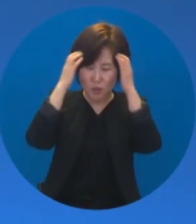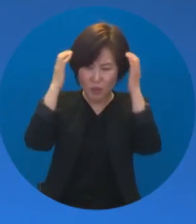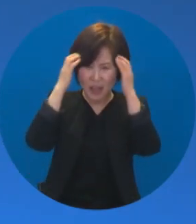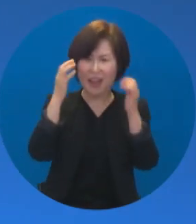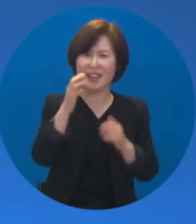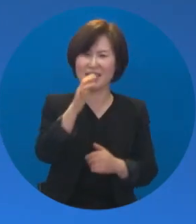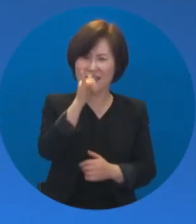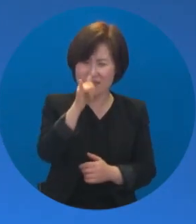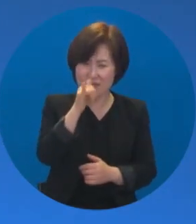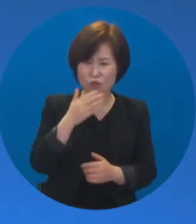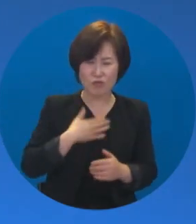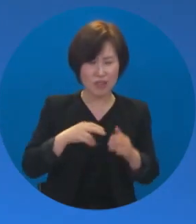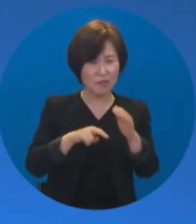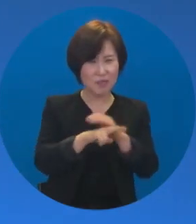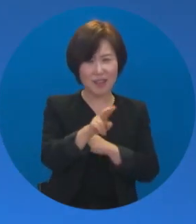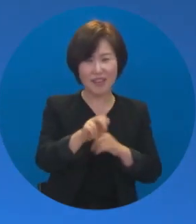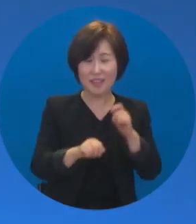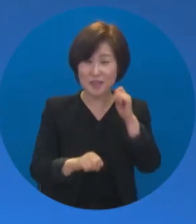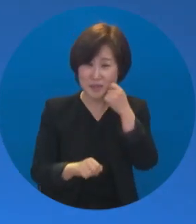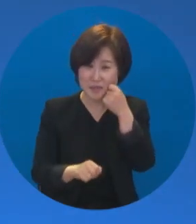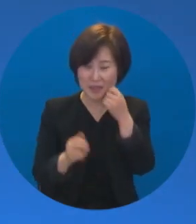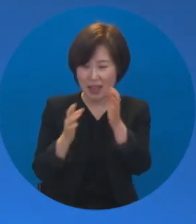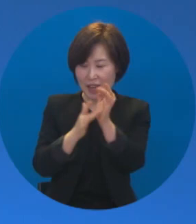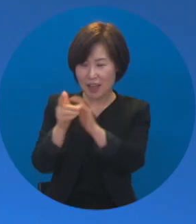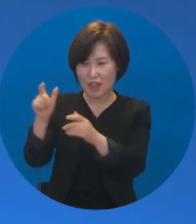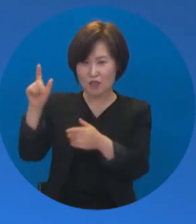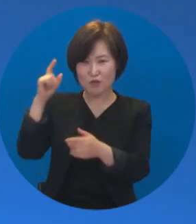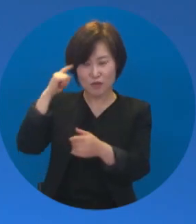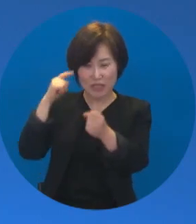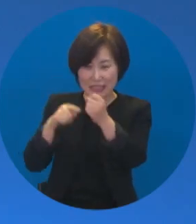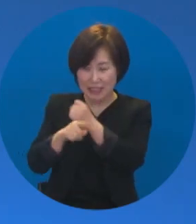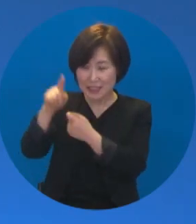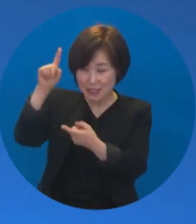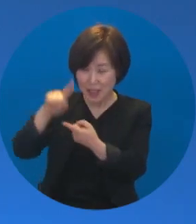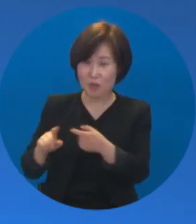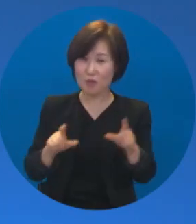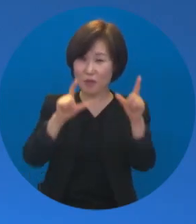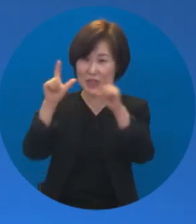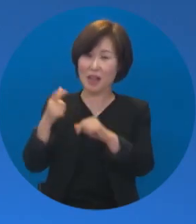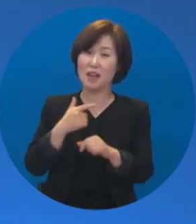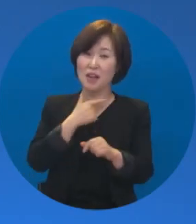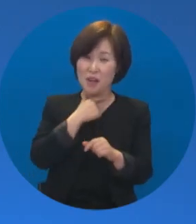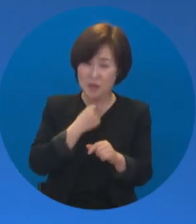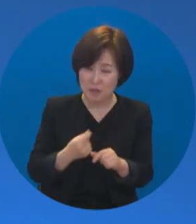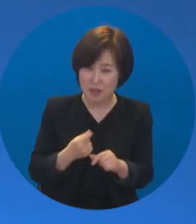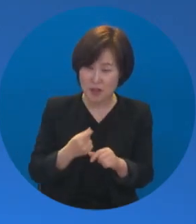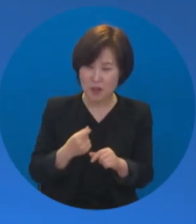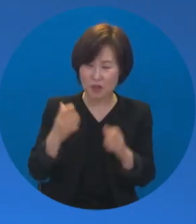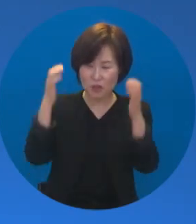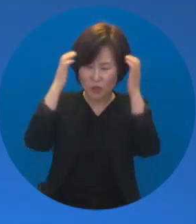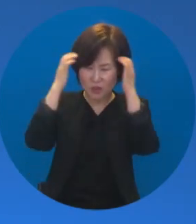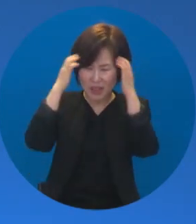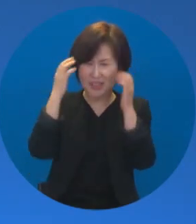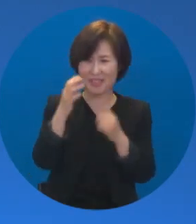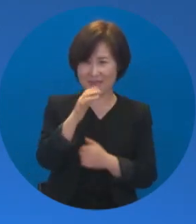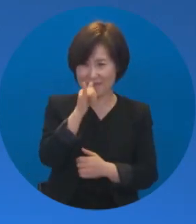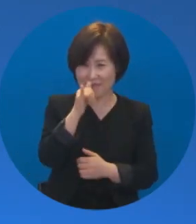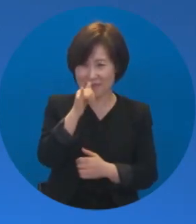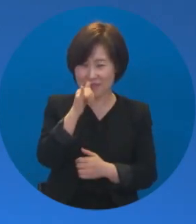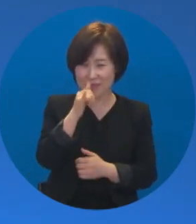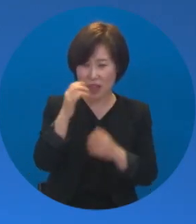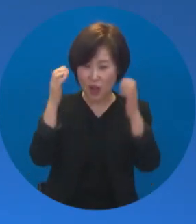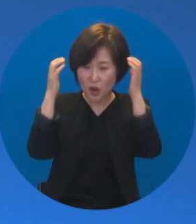없습니다. 예수 그리스도의 뜻대로 살려고 하는 자에게는 반드시 고난이 있습니다. 그 고난의